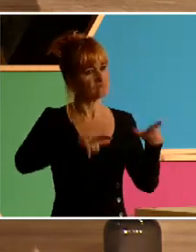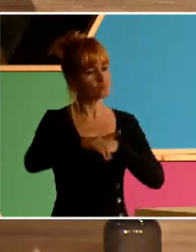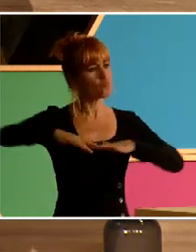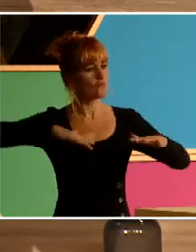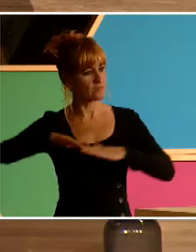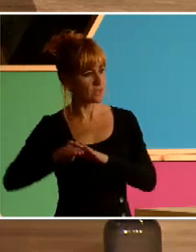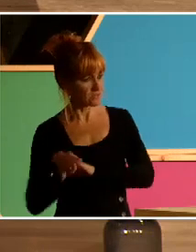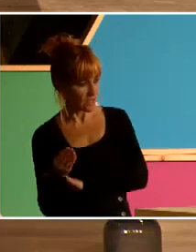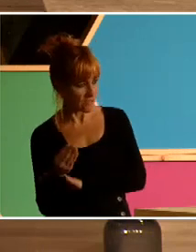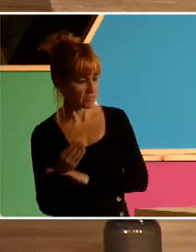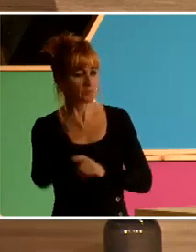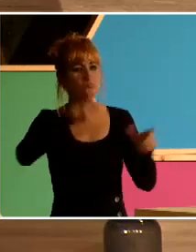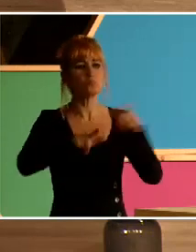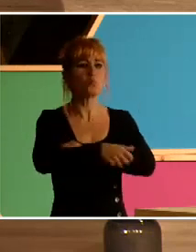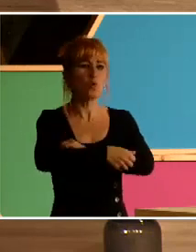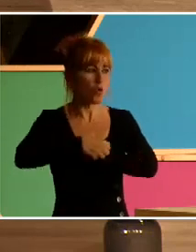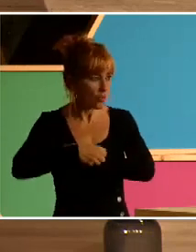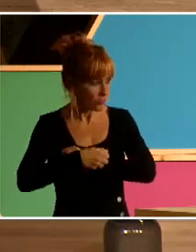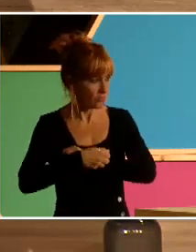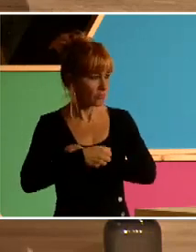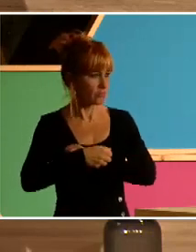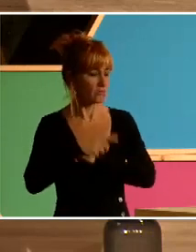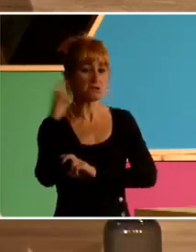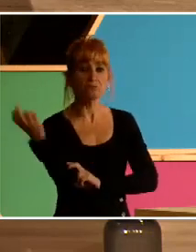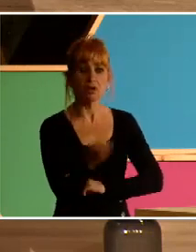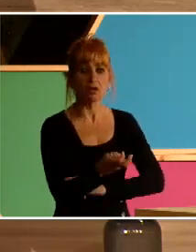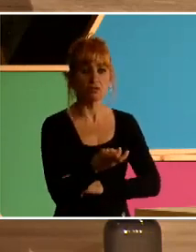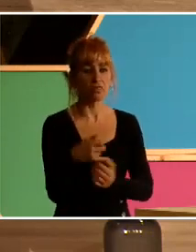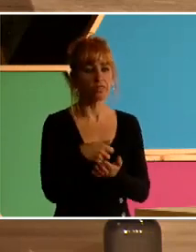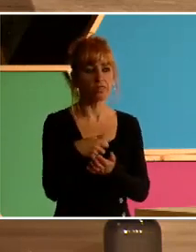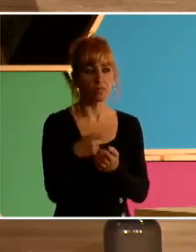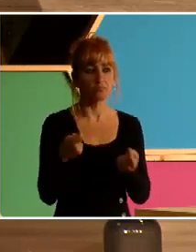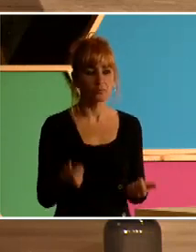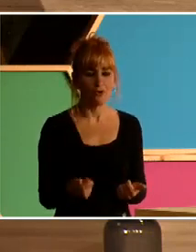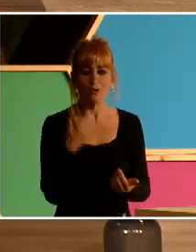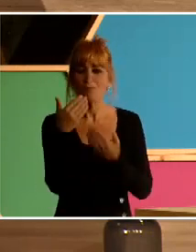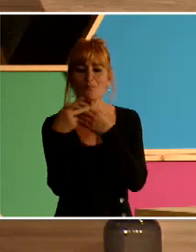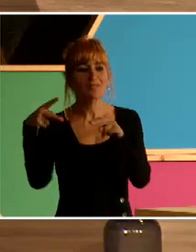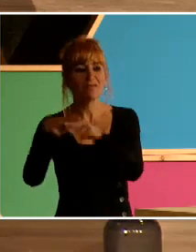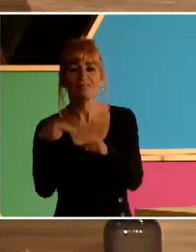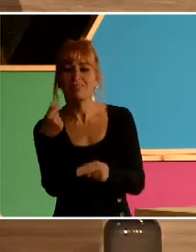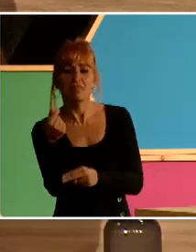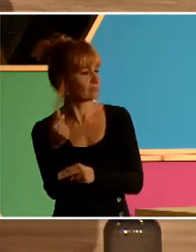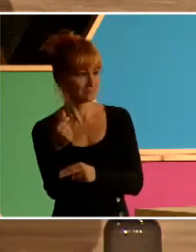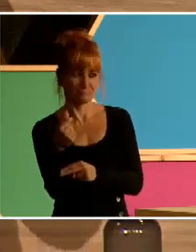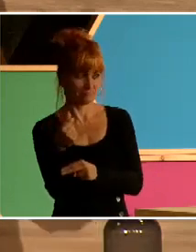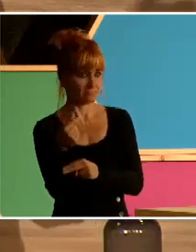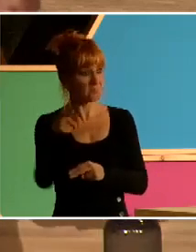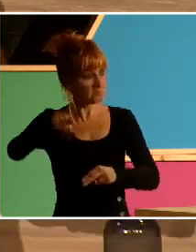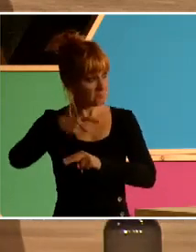que té pocs recursos, que no li demana diners als bancs, pot guanyar les eleccions,